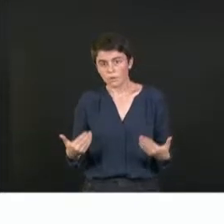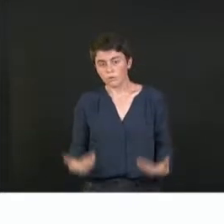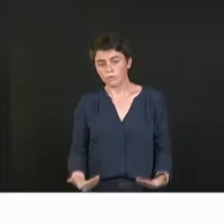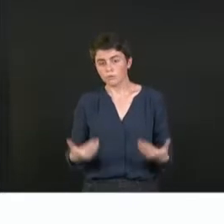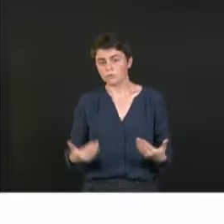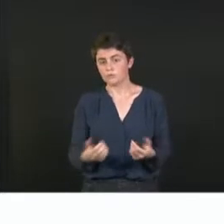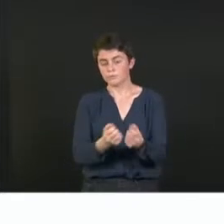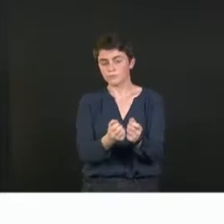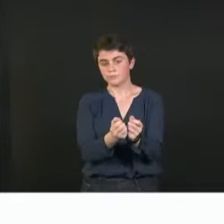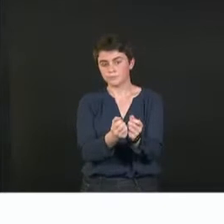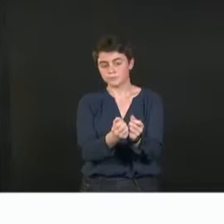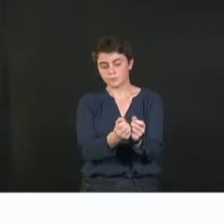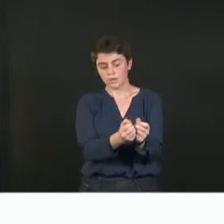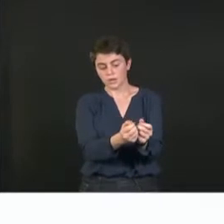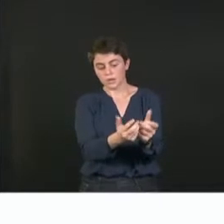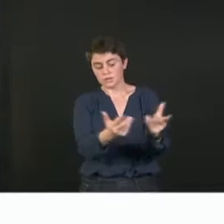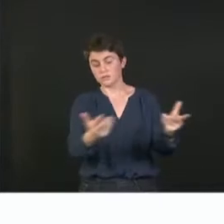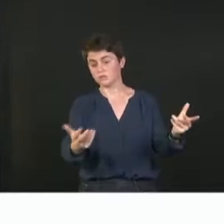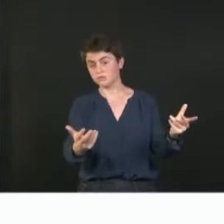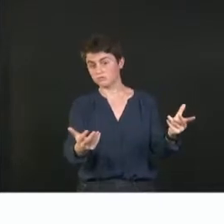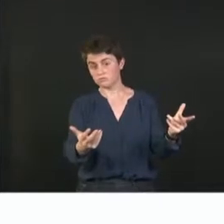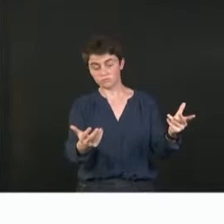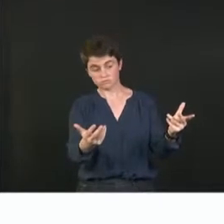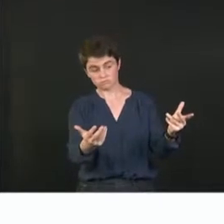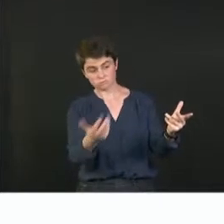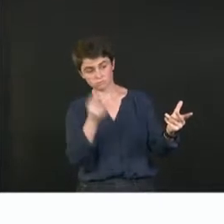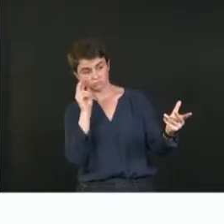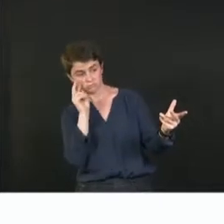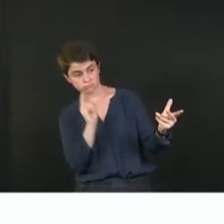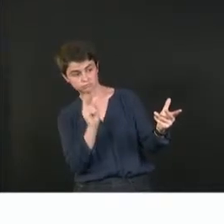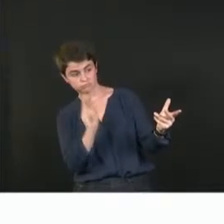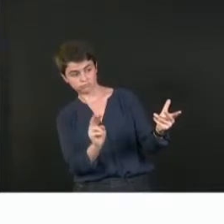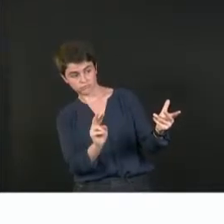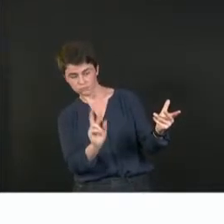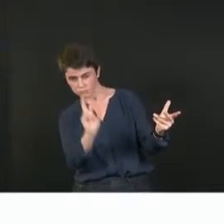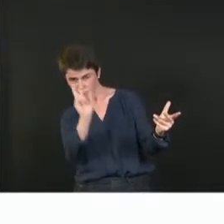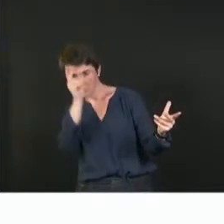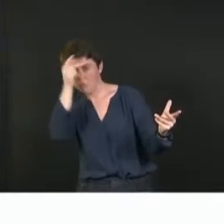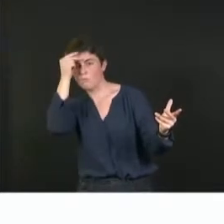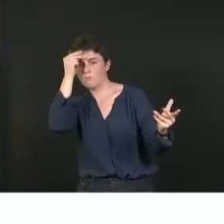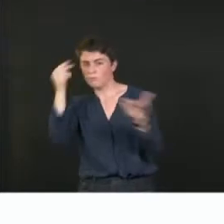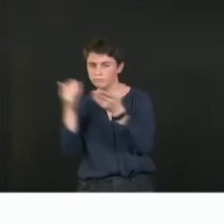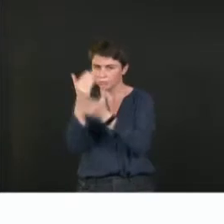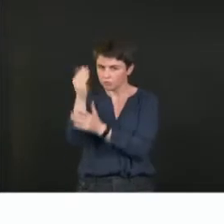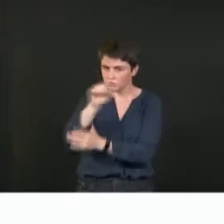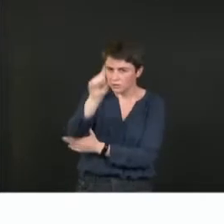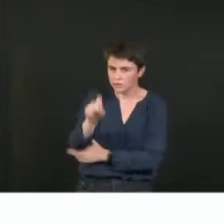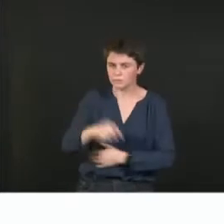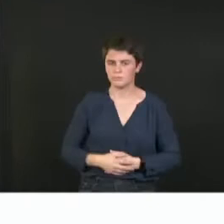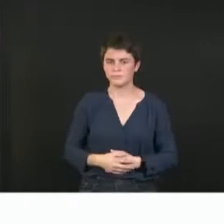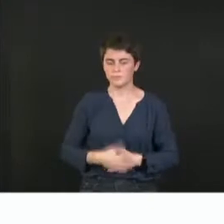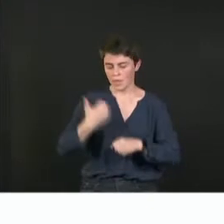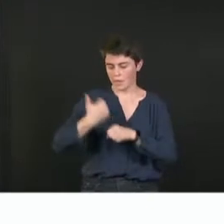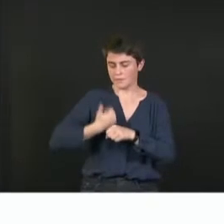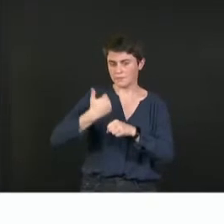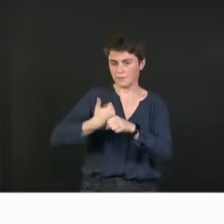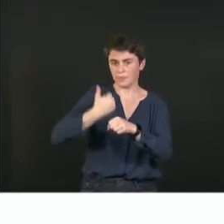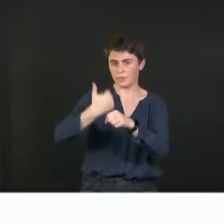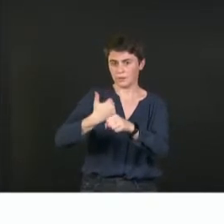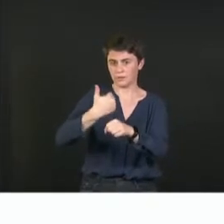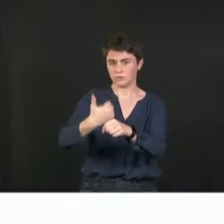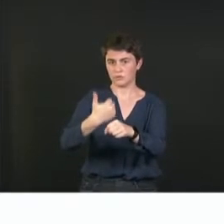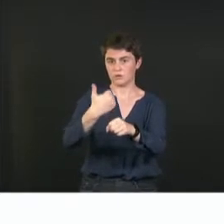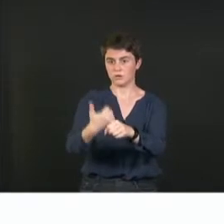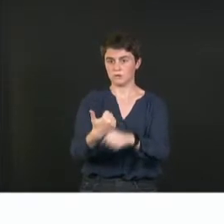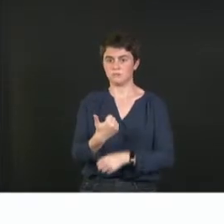y a des chiffres qui nous sont donnés, hein, et il suffit de les recevoir pour comprendre ce que ça signifie. Chaque année, on ne construit que